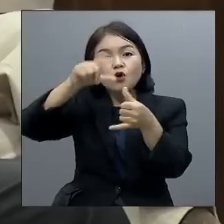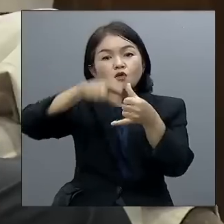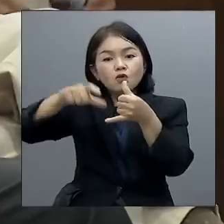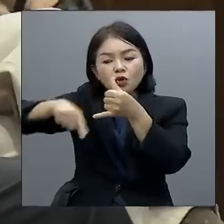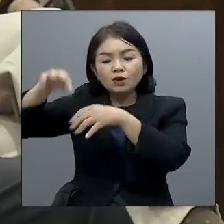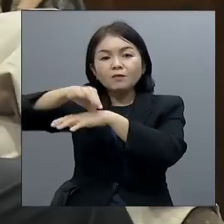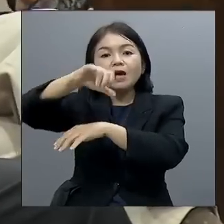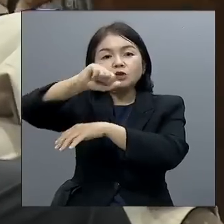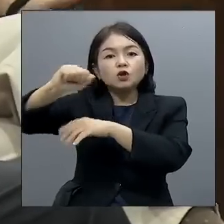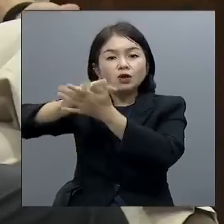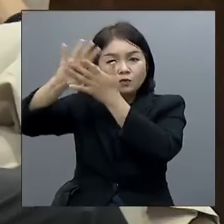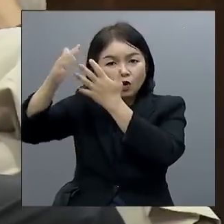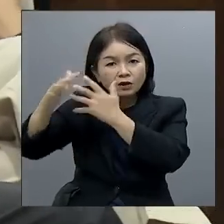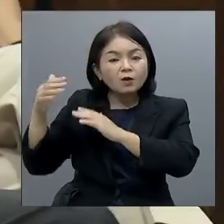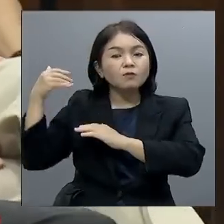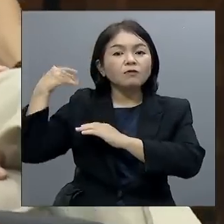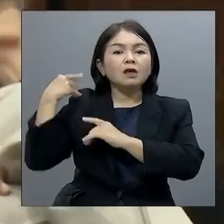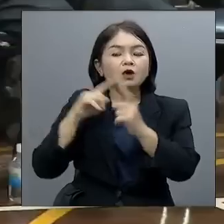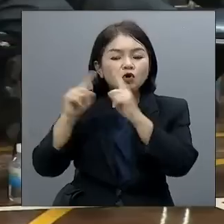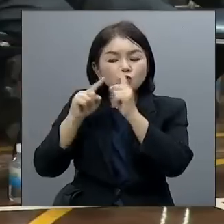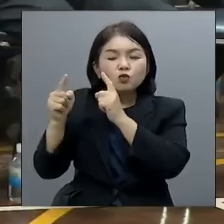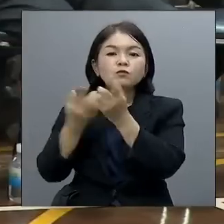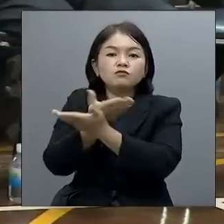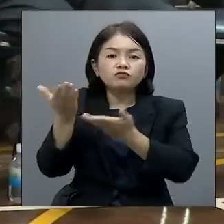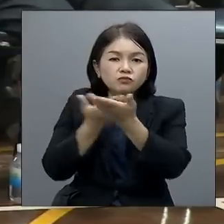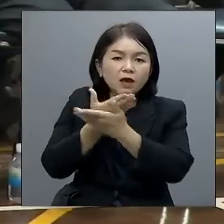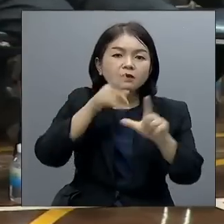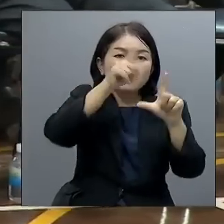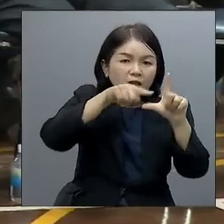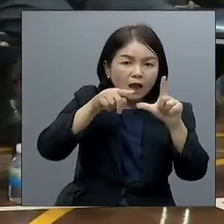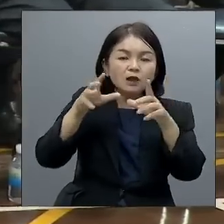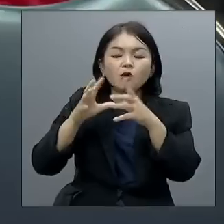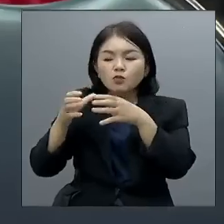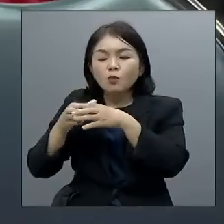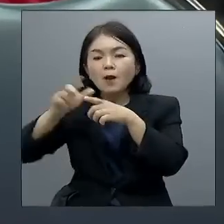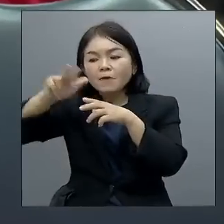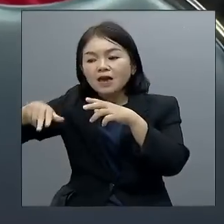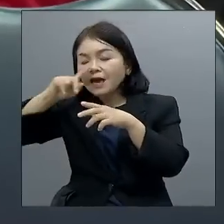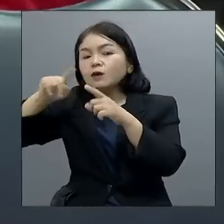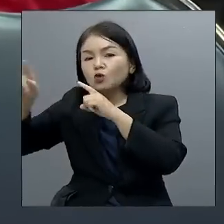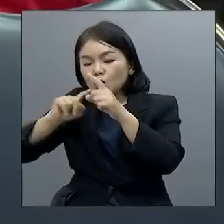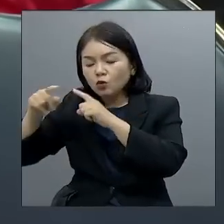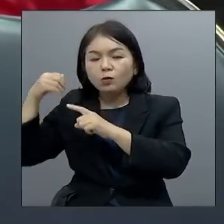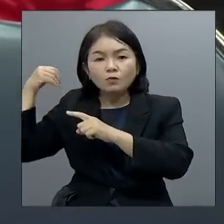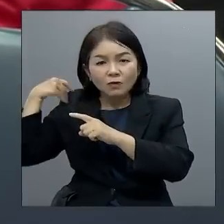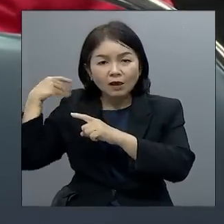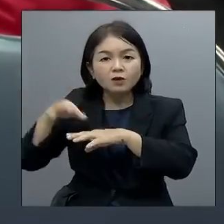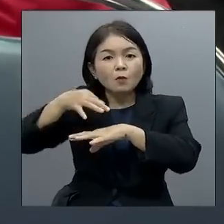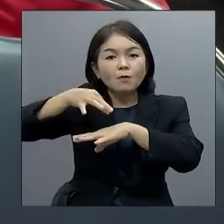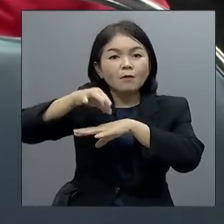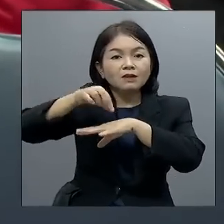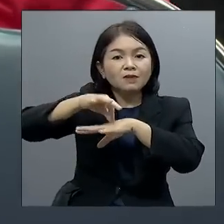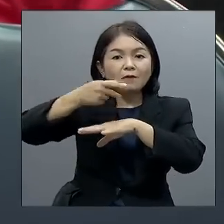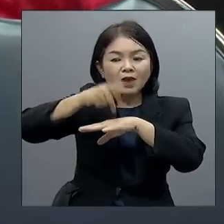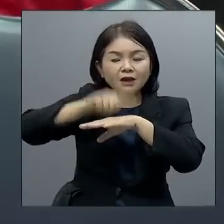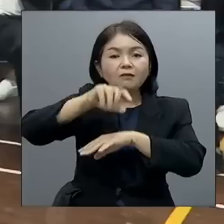จะมีการหารือระหว่างพรรคเพื่อไทยกับพรรคเก่าไกลบนพื้นฐานในหลักการดังกล่าวจากนั้นจะแจ้งไปยังพรรคร่วมจัดตั้ง